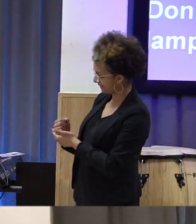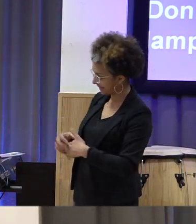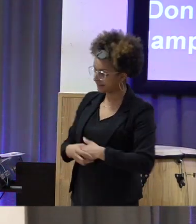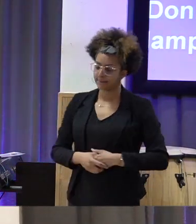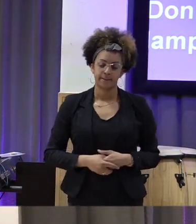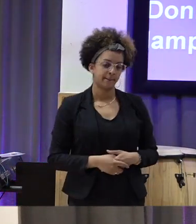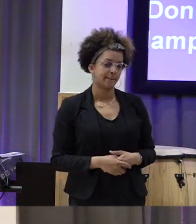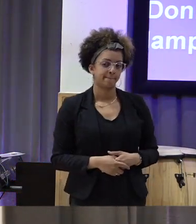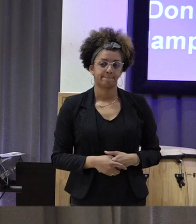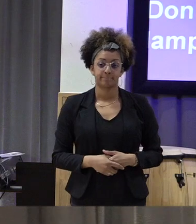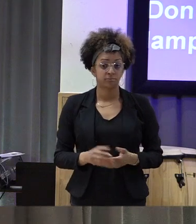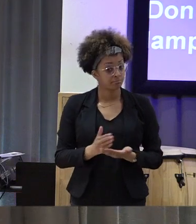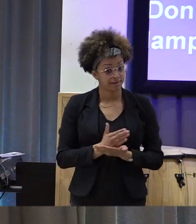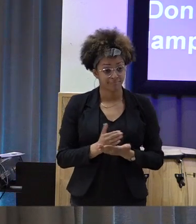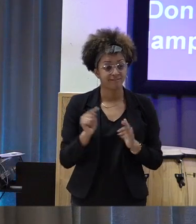Préparons